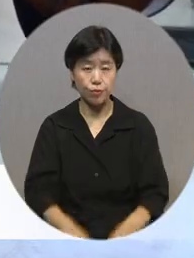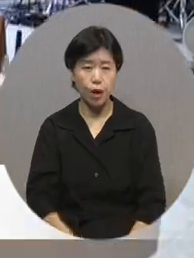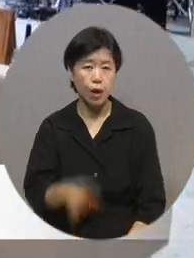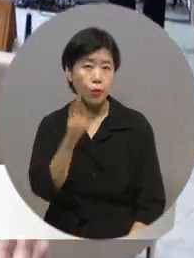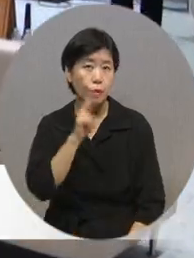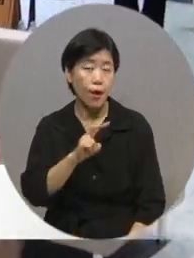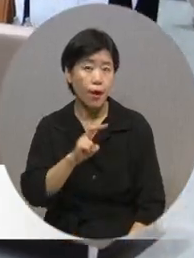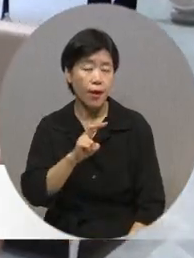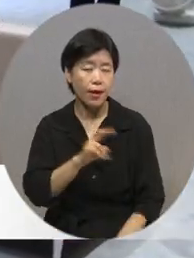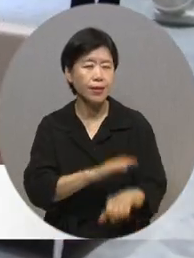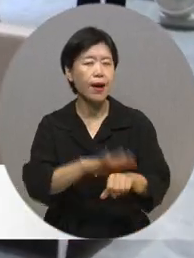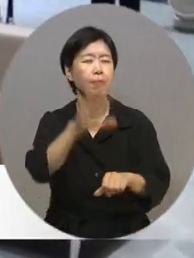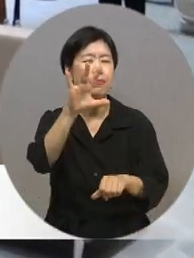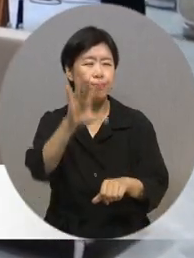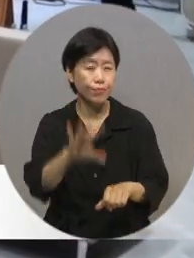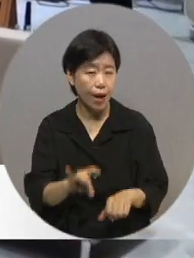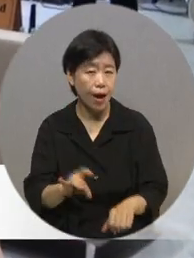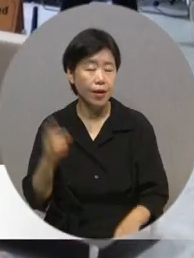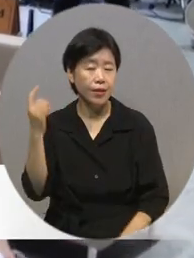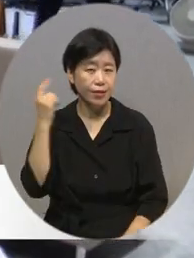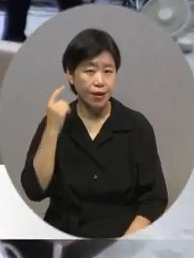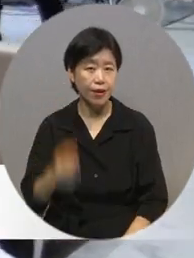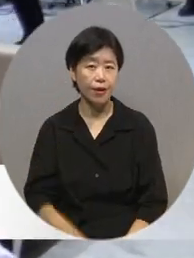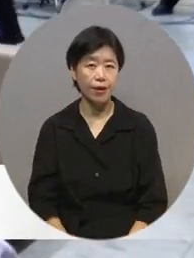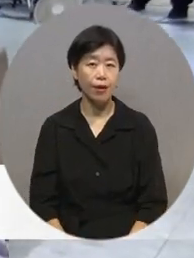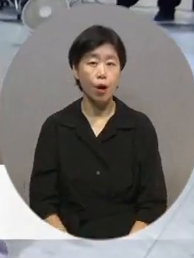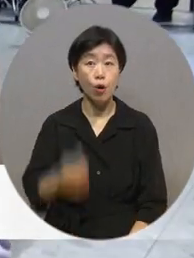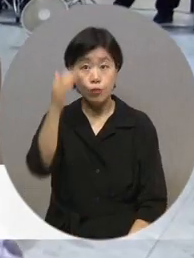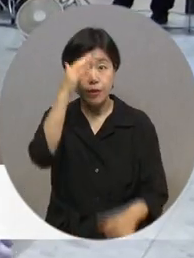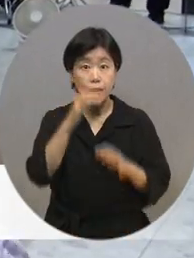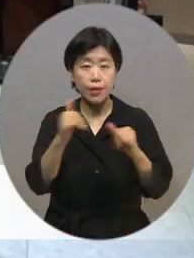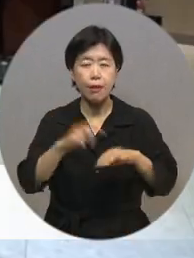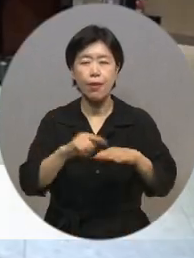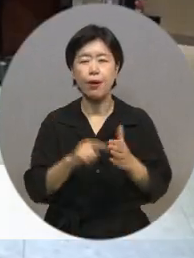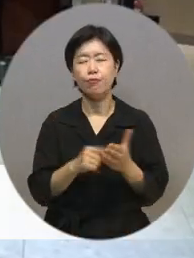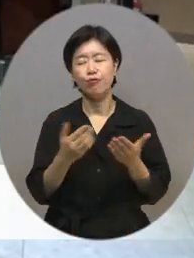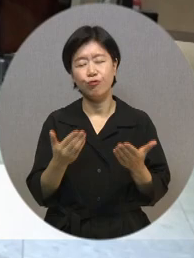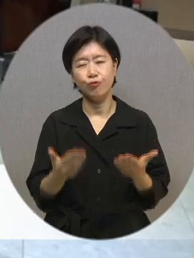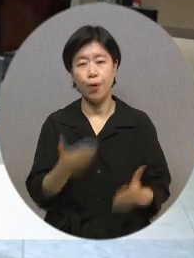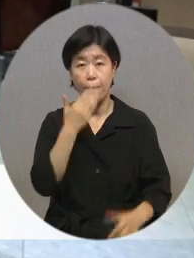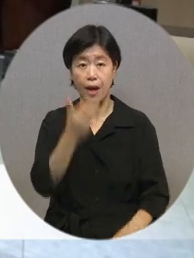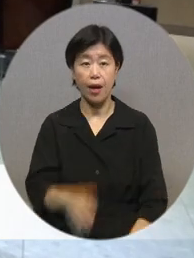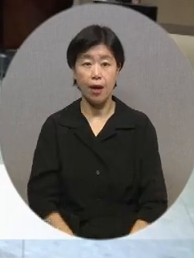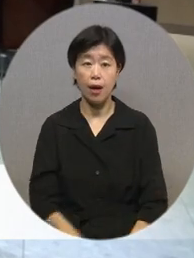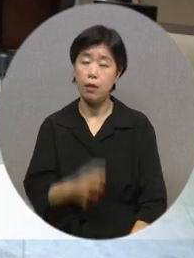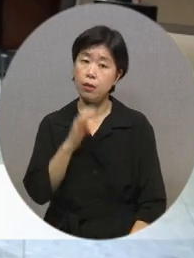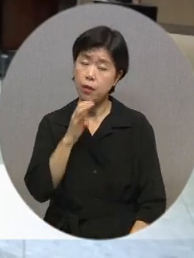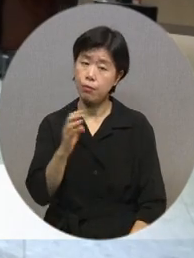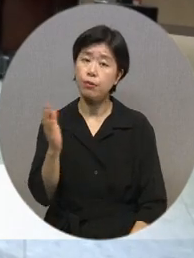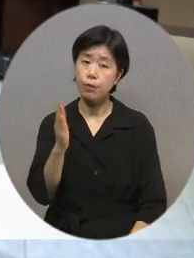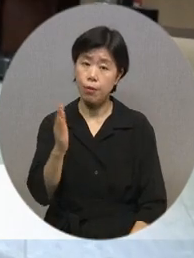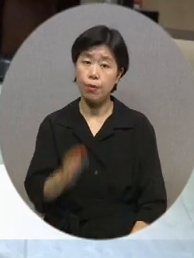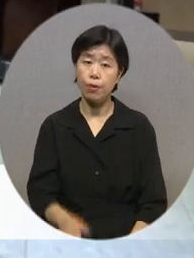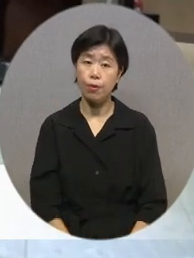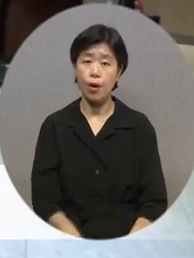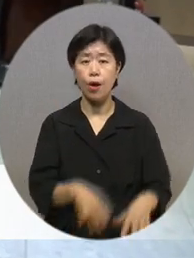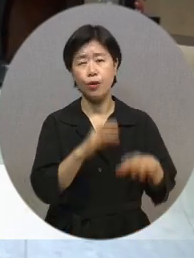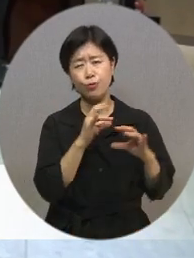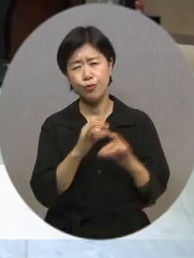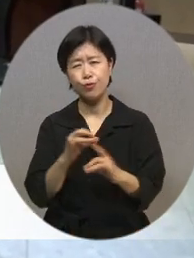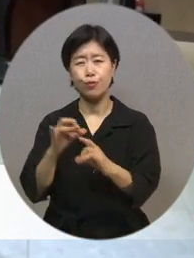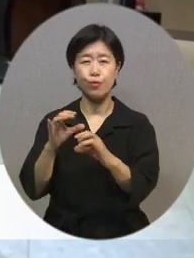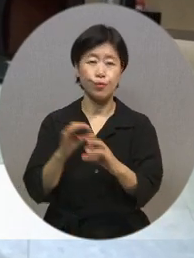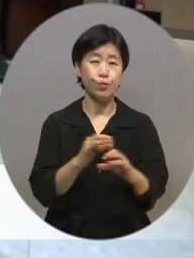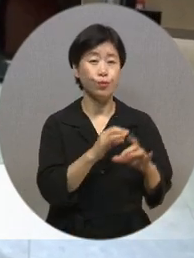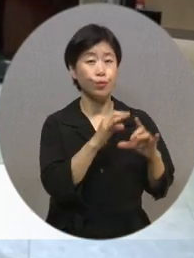어울림이 로비에 가득 찬 관중의 마음을 사로잡습니다. 40여 분의 시간, 소프라노 색소폰이